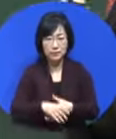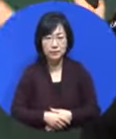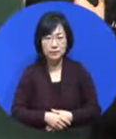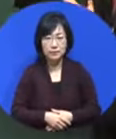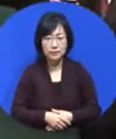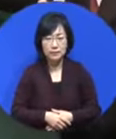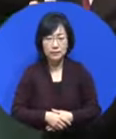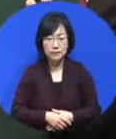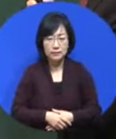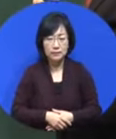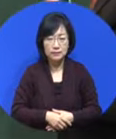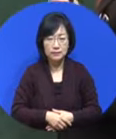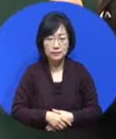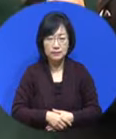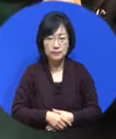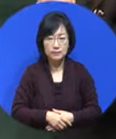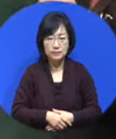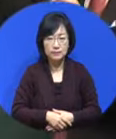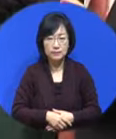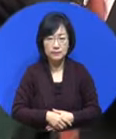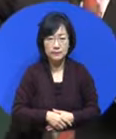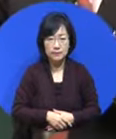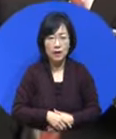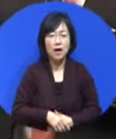그 잡으니까